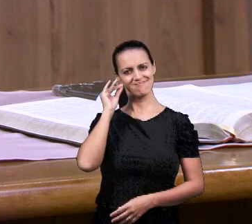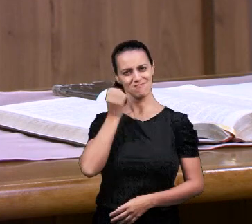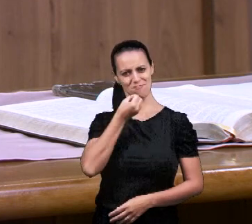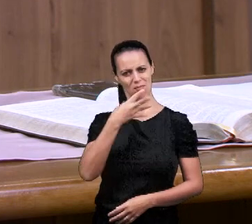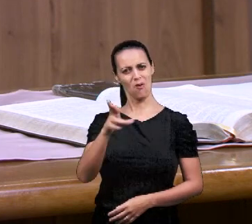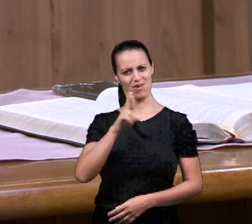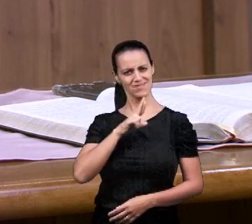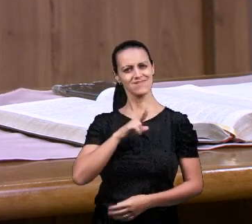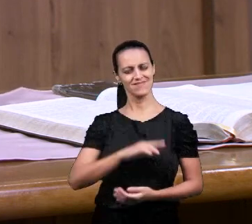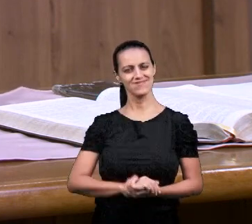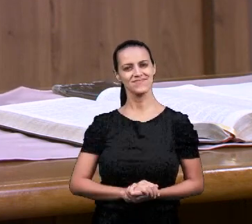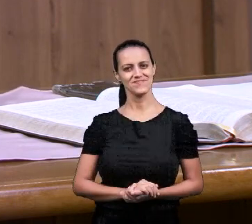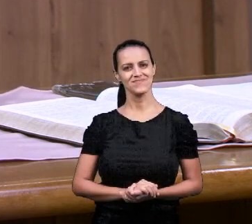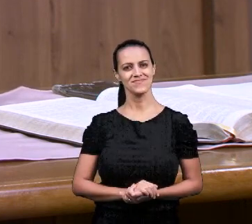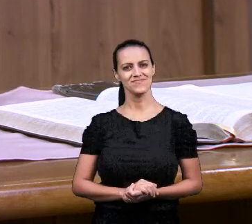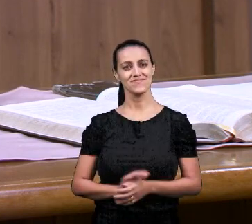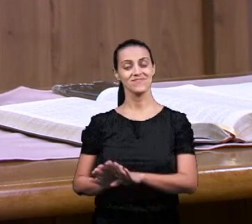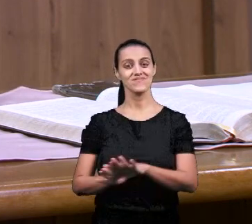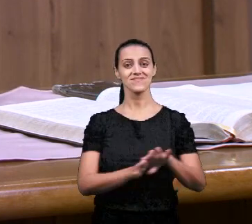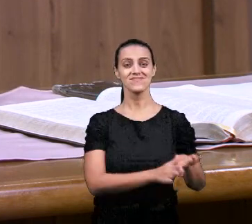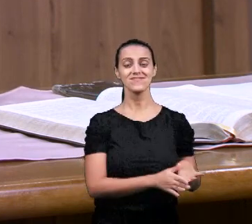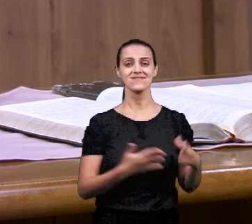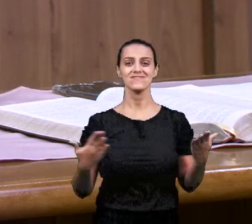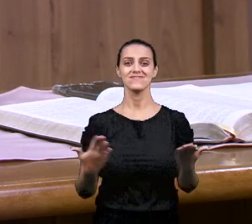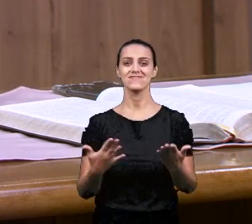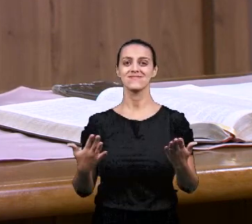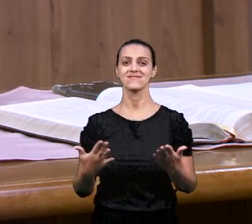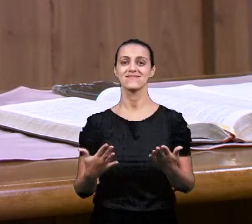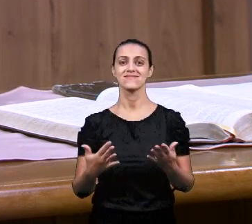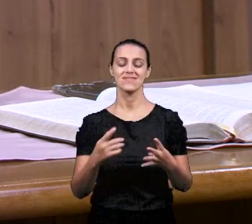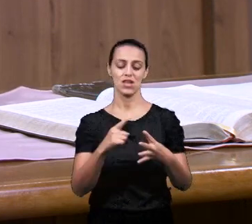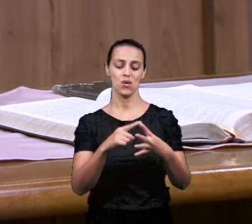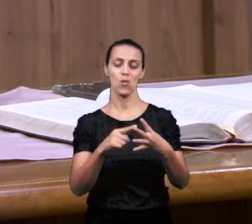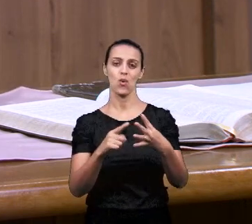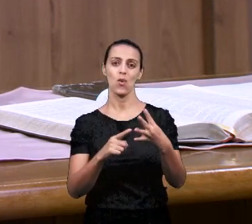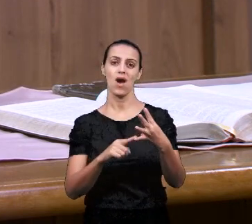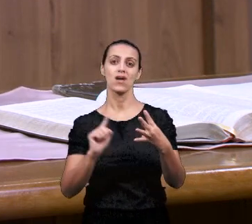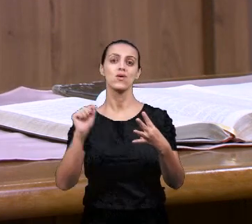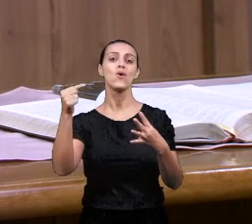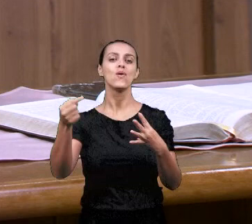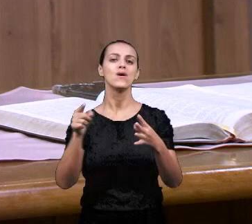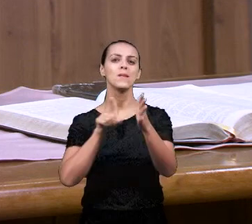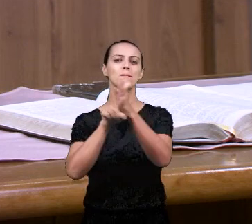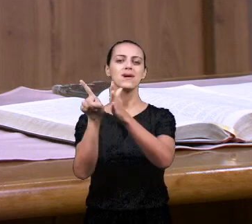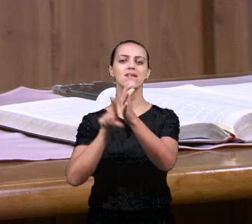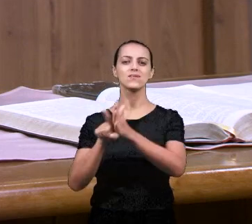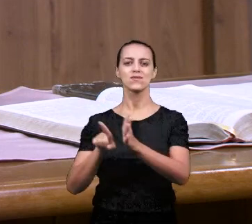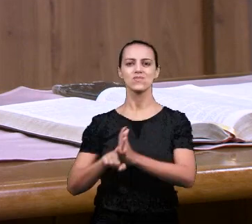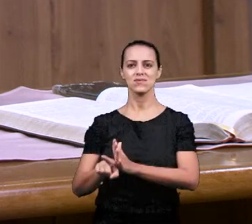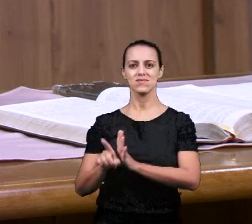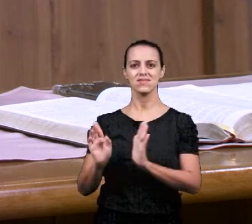bien répondues. Et nous allons maintenant passer aux 4 dernières questions qui ont été